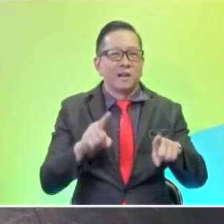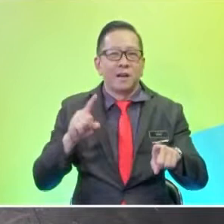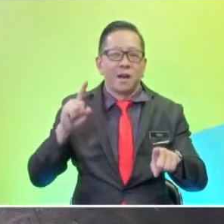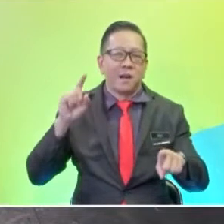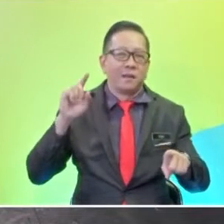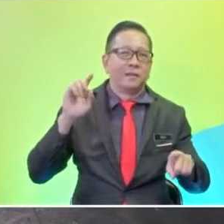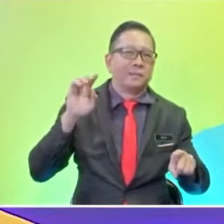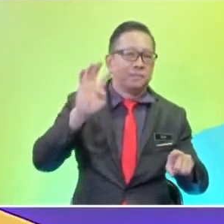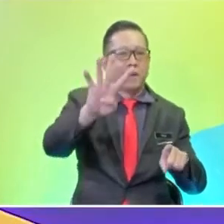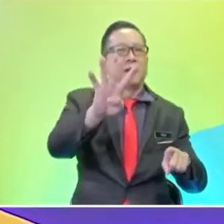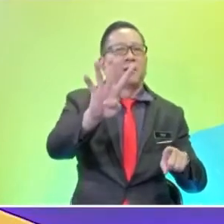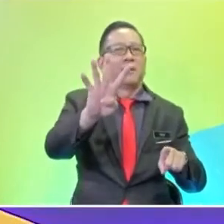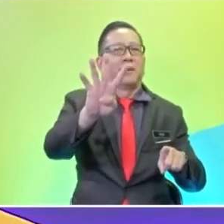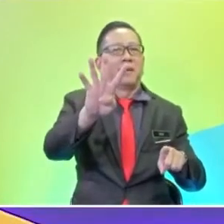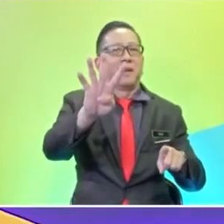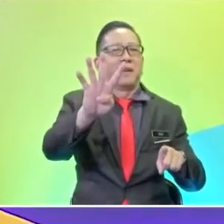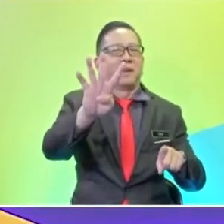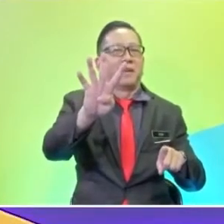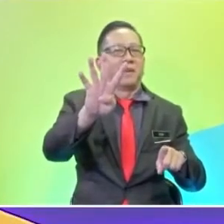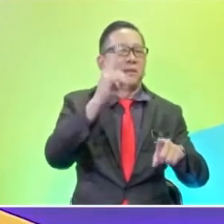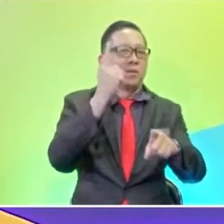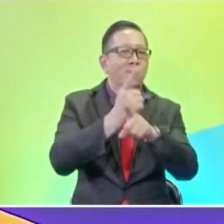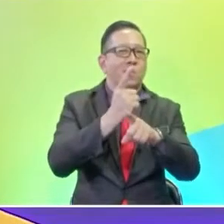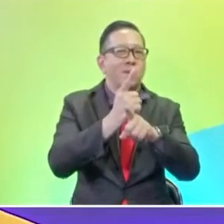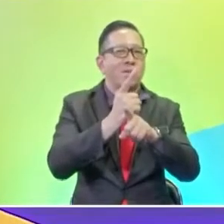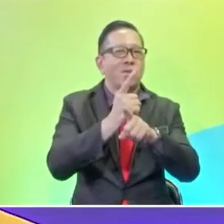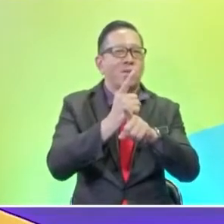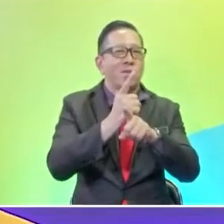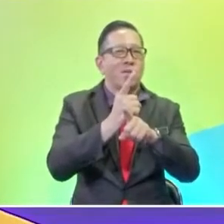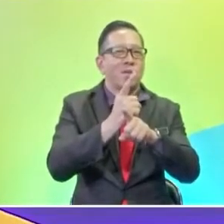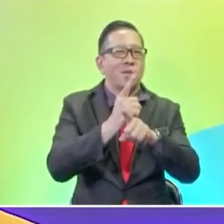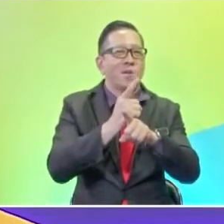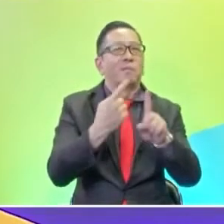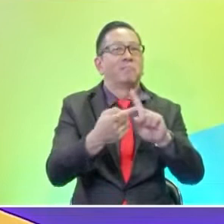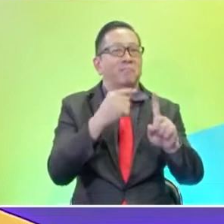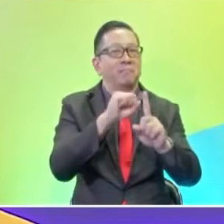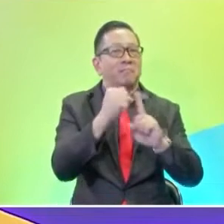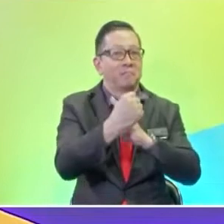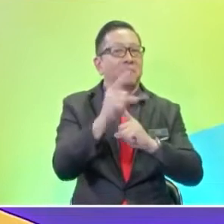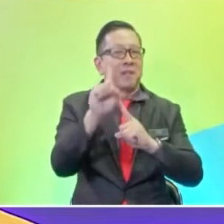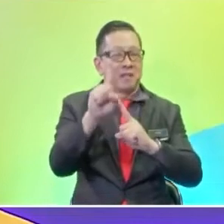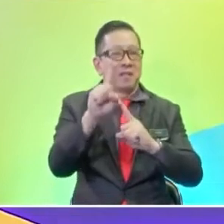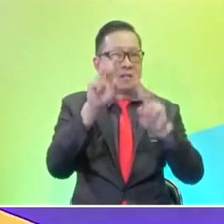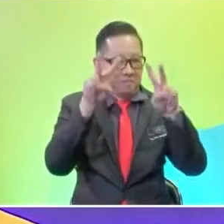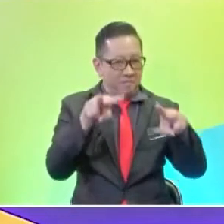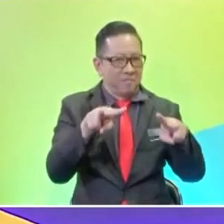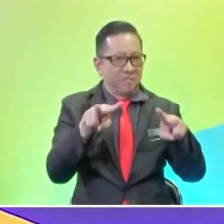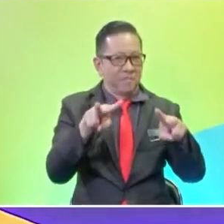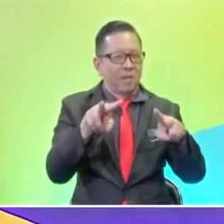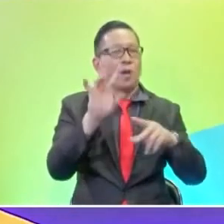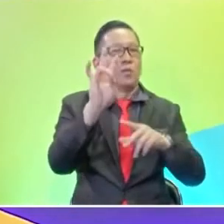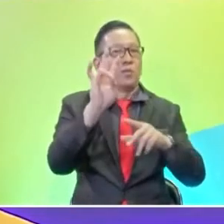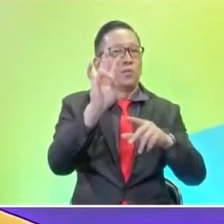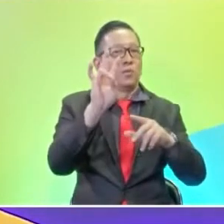Yaelah empat empat betul jadi berdasarkan situasi itu kita dapat lihat Oke 7